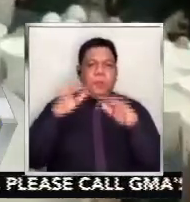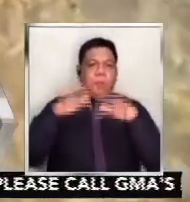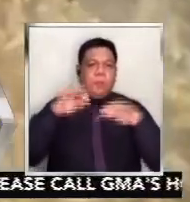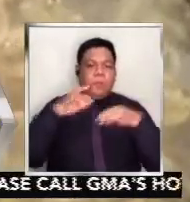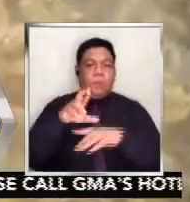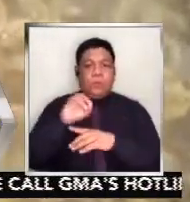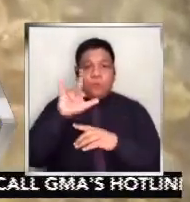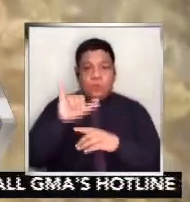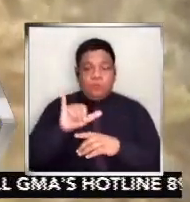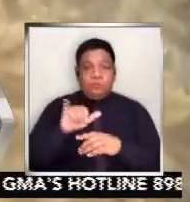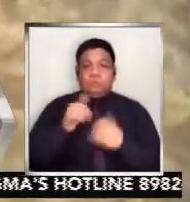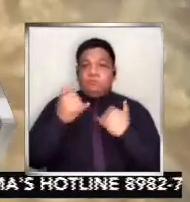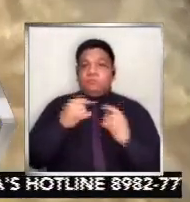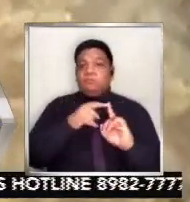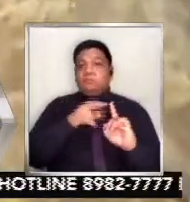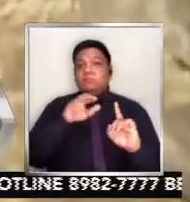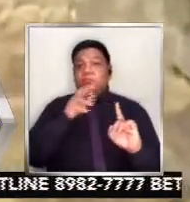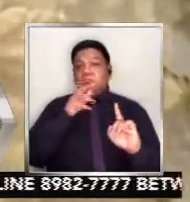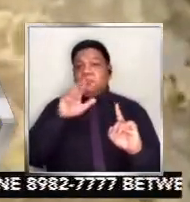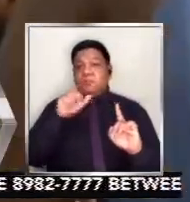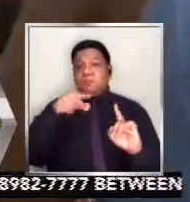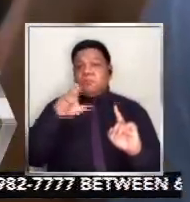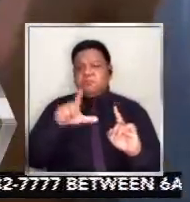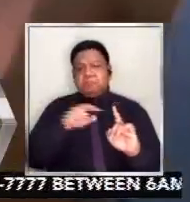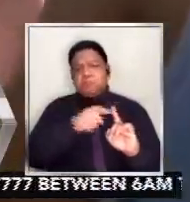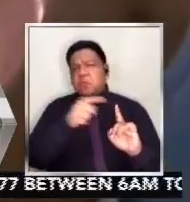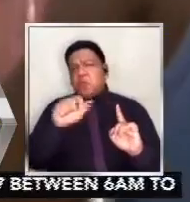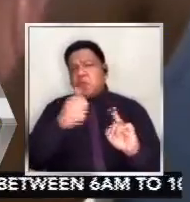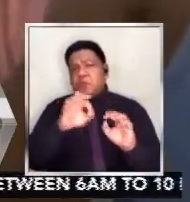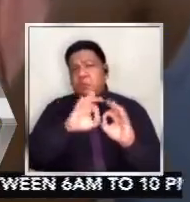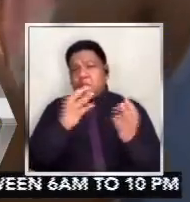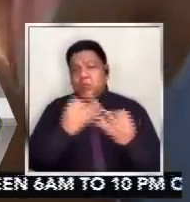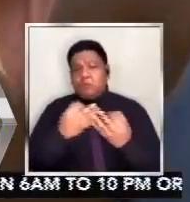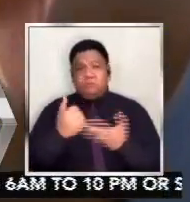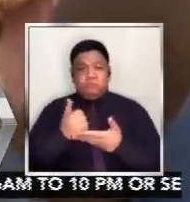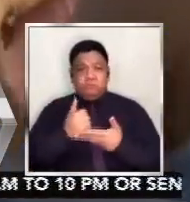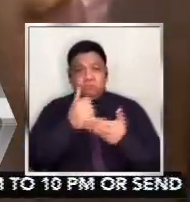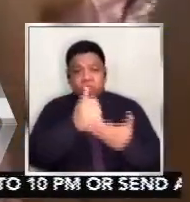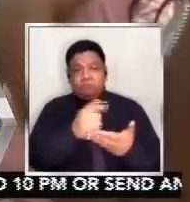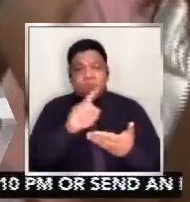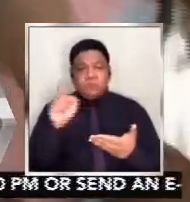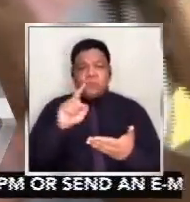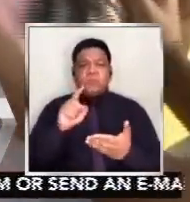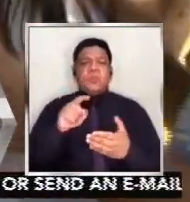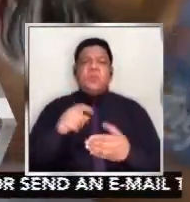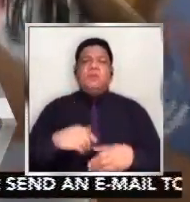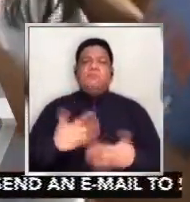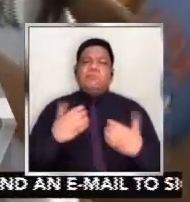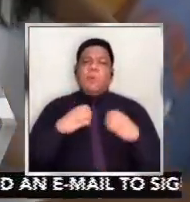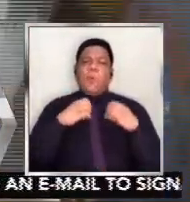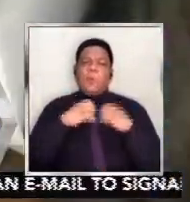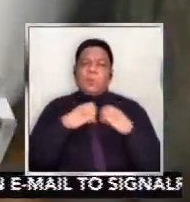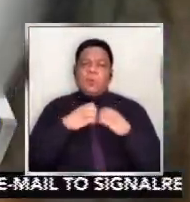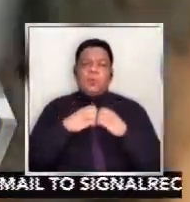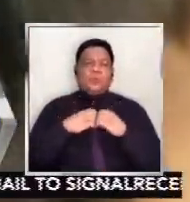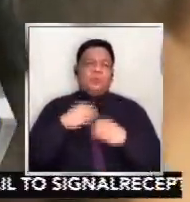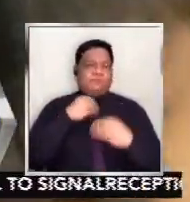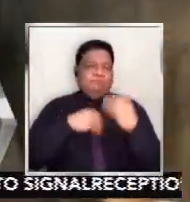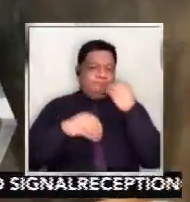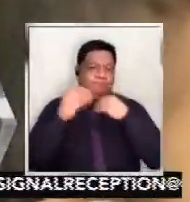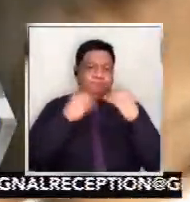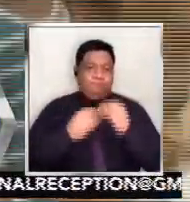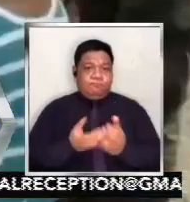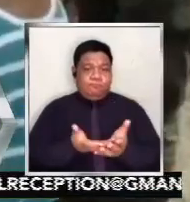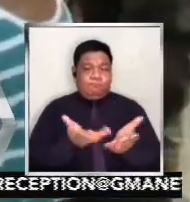Raquel, handog ng GMA Kapuso Foundation ang Kapuso Soup Kitchen sa mga taga-Catanduanes. Una